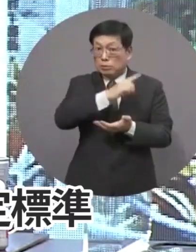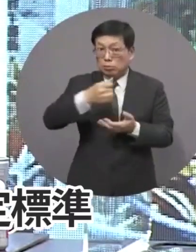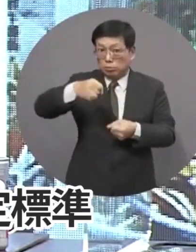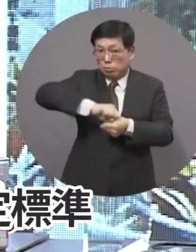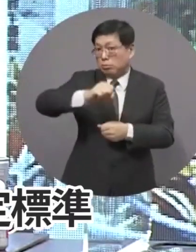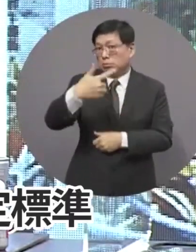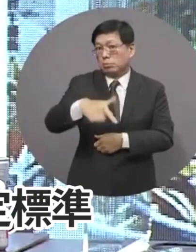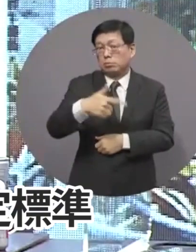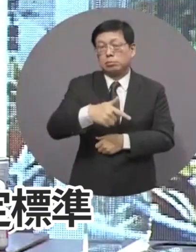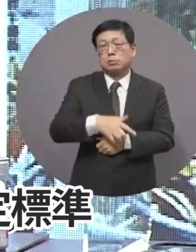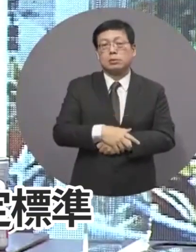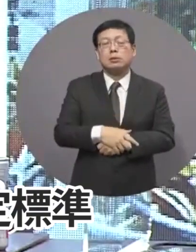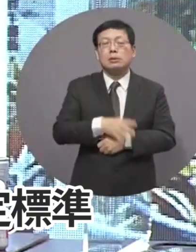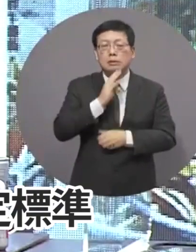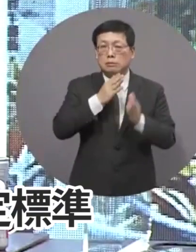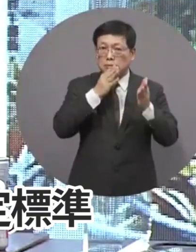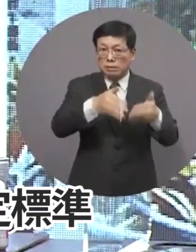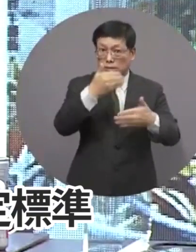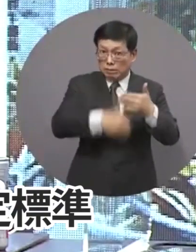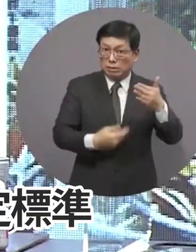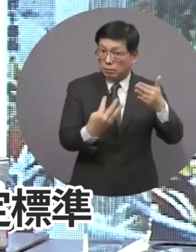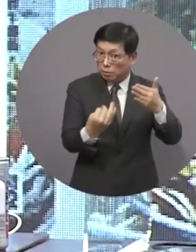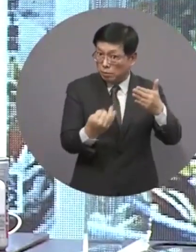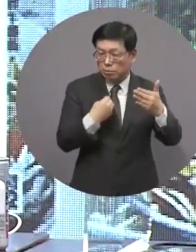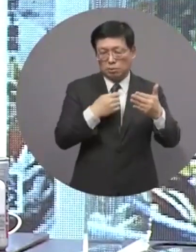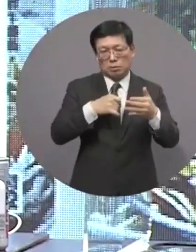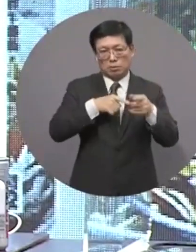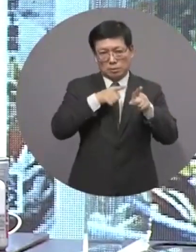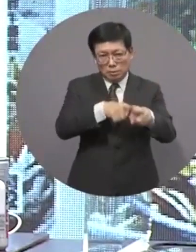那目前我们都是针对残留值订定标准，